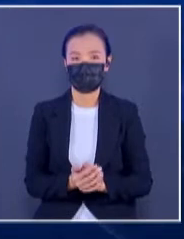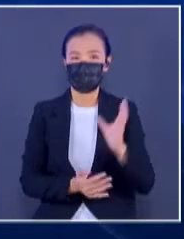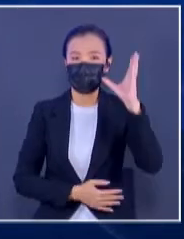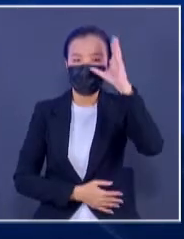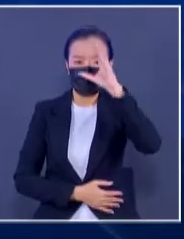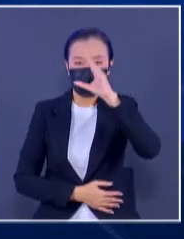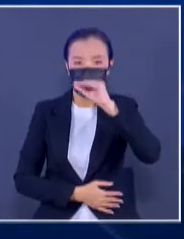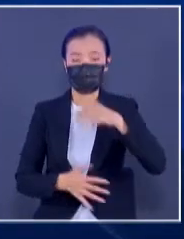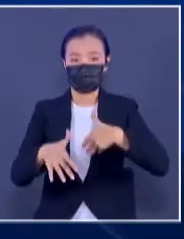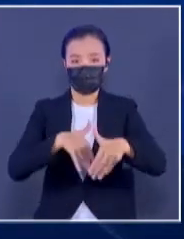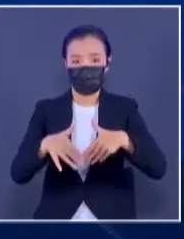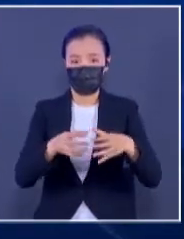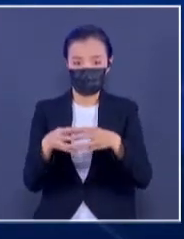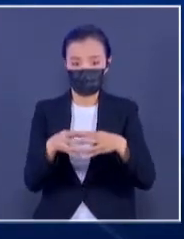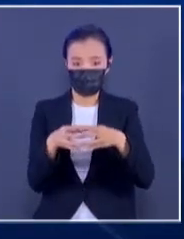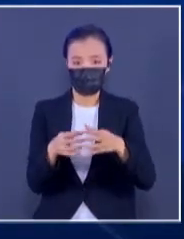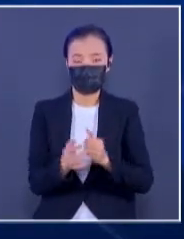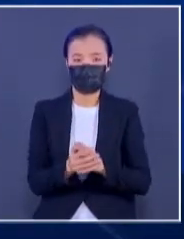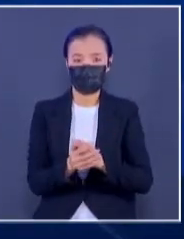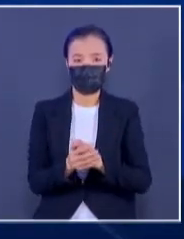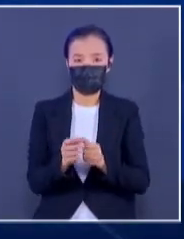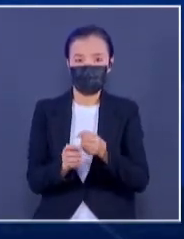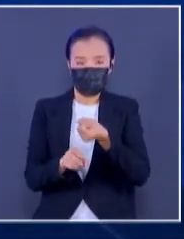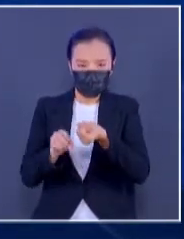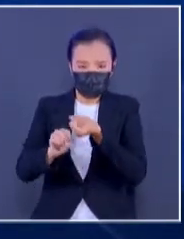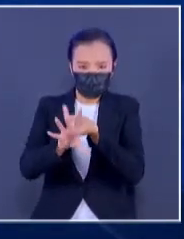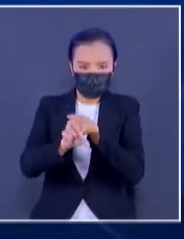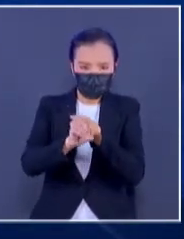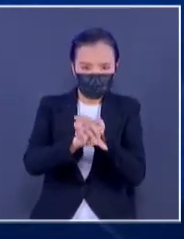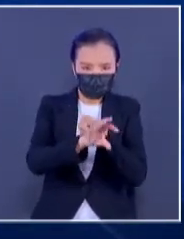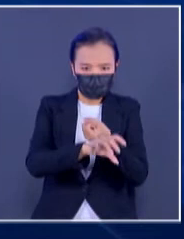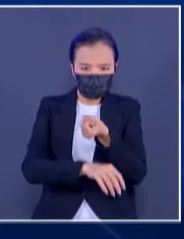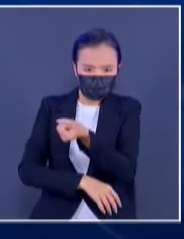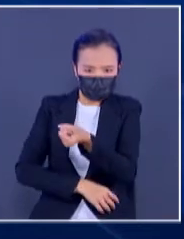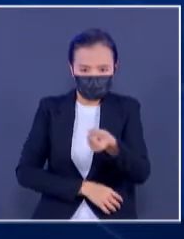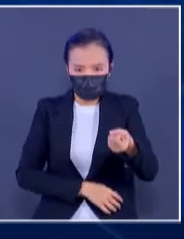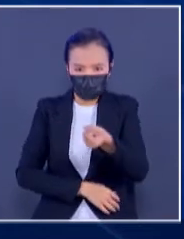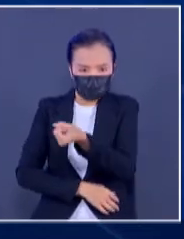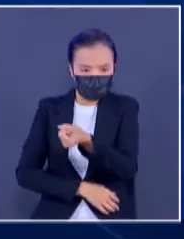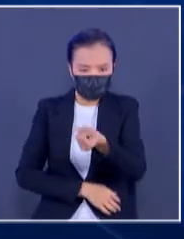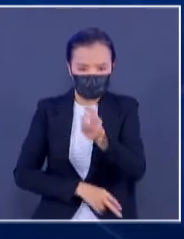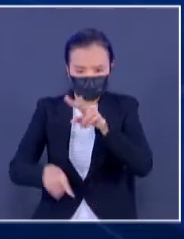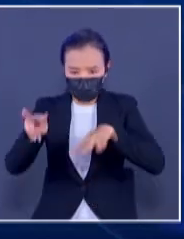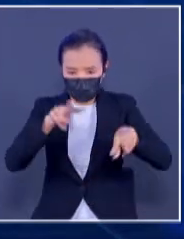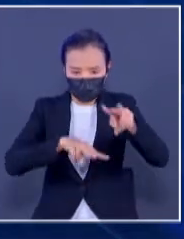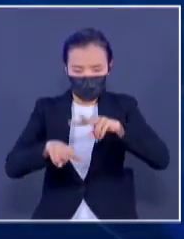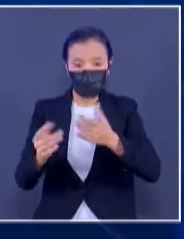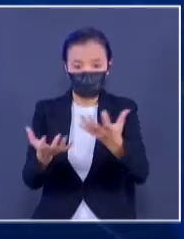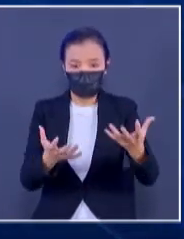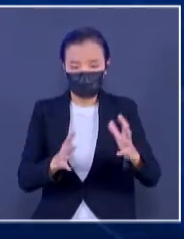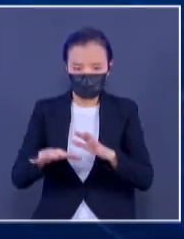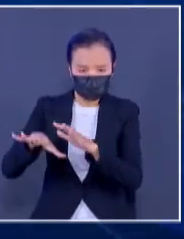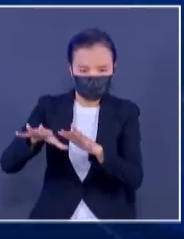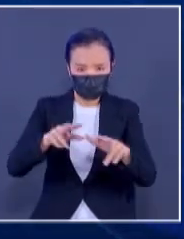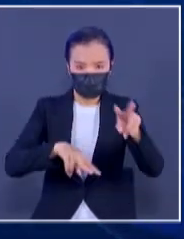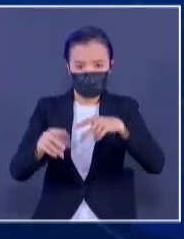างคืนก็มีชาวบ้านกลุ่มนึงได้ใช้ไฟออกไปส่องหาสิ่งของภายในบ้านครับที่ถูกน้ำป่าพัดหายไปก็ไปต